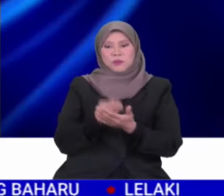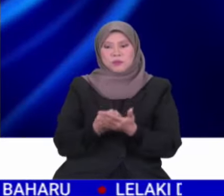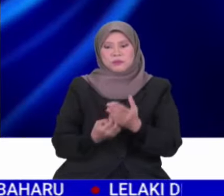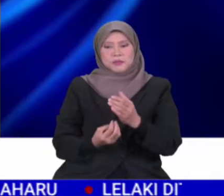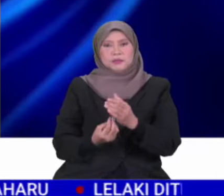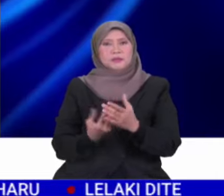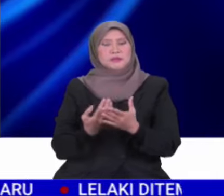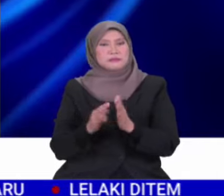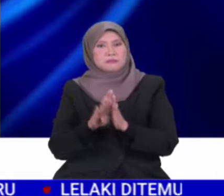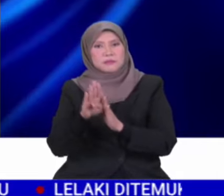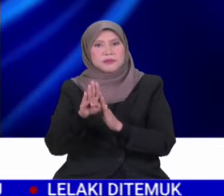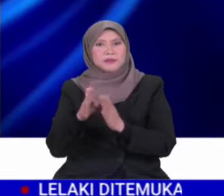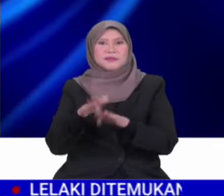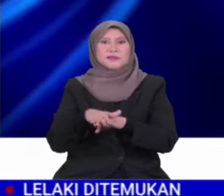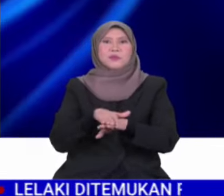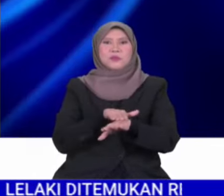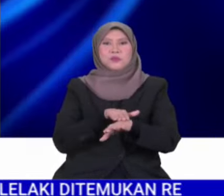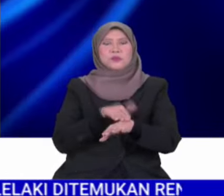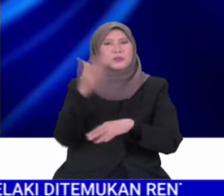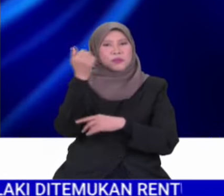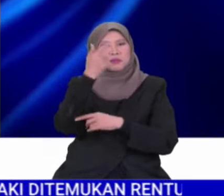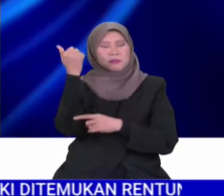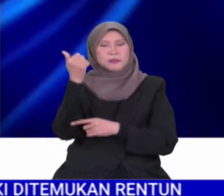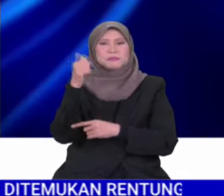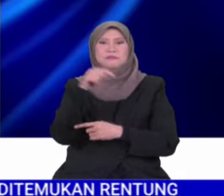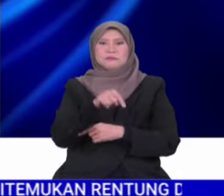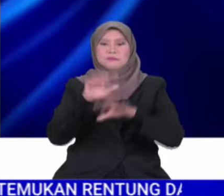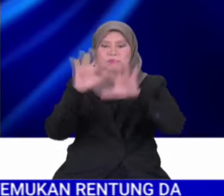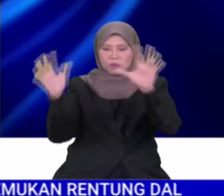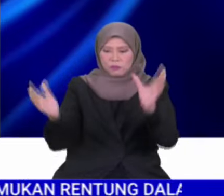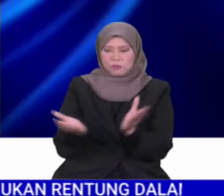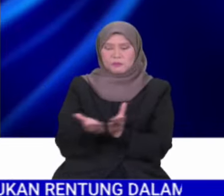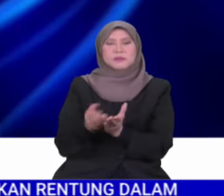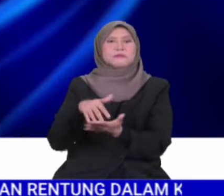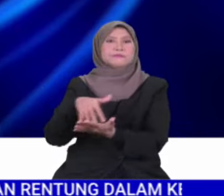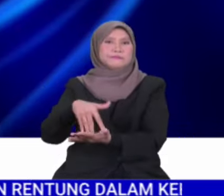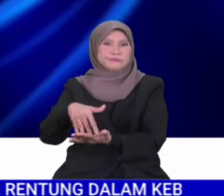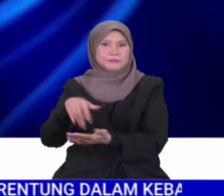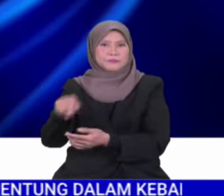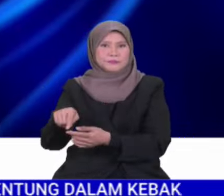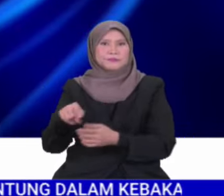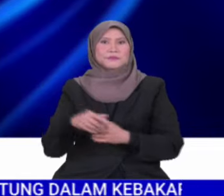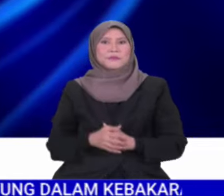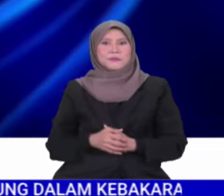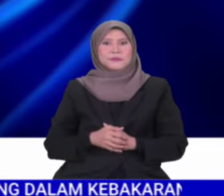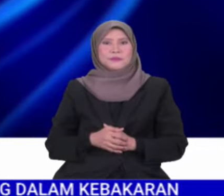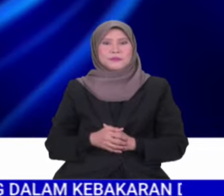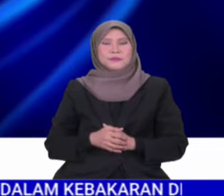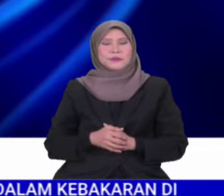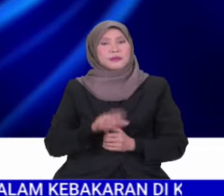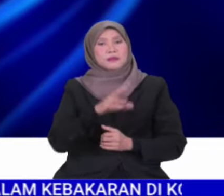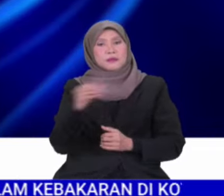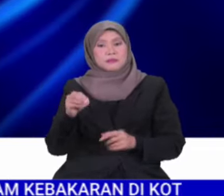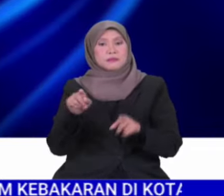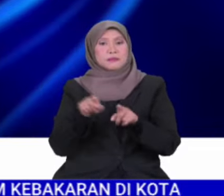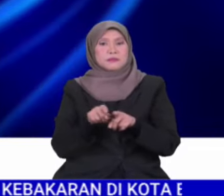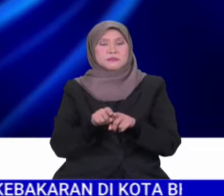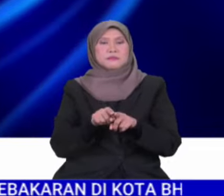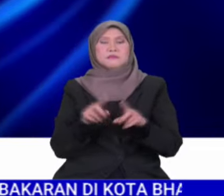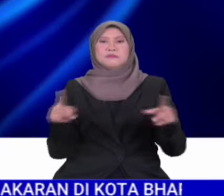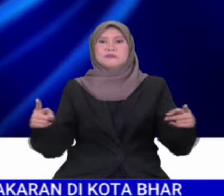ekonomi domestik menjadi perlahan berpunca daripada pertumbuhan global yang lebih lemah daripada jangkaan. Selain itu, ia turut